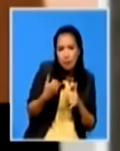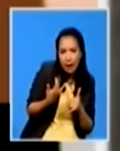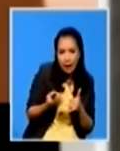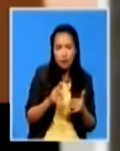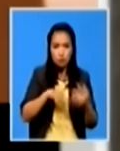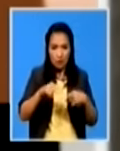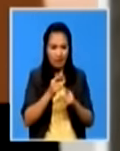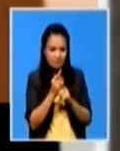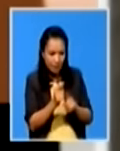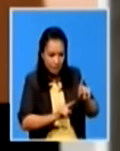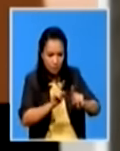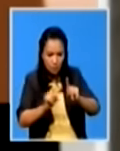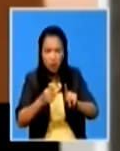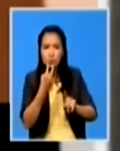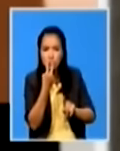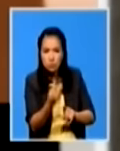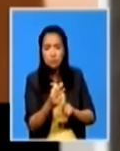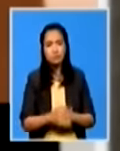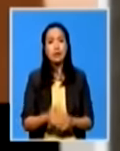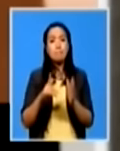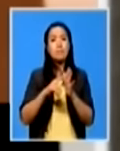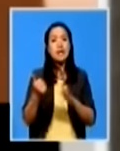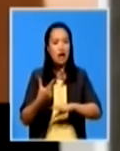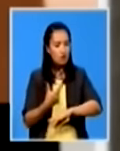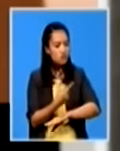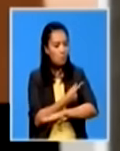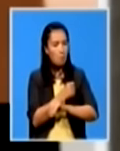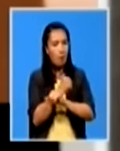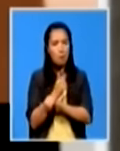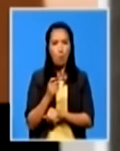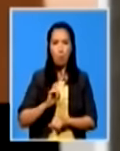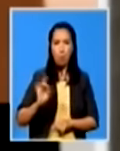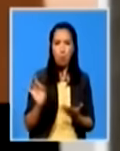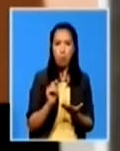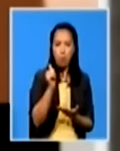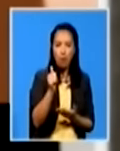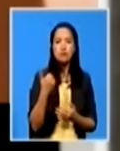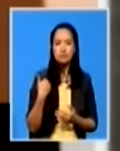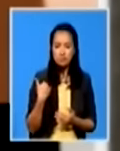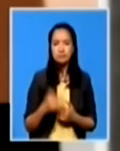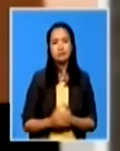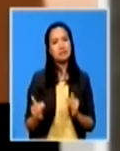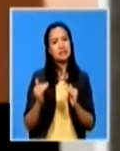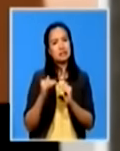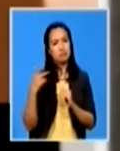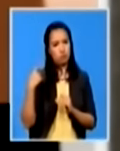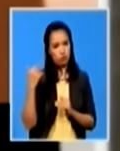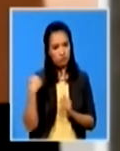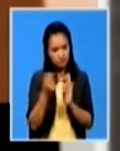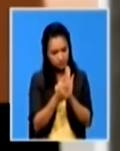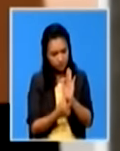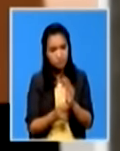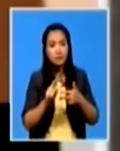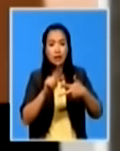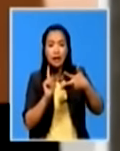การดูแลรักษาผู้ติดเชื้อ HIV ด้วยยาต้านไวรัสที่มีประสิทธิภาพสูงซึ่งจะบรรจุอยู่ในชุดสิทธิประโยชน์3คือการ